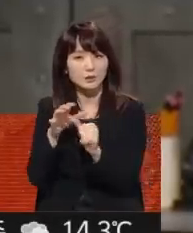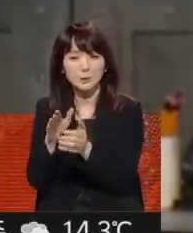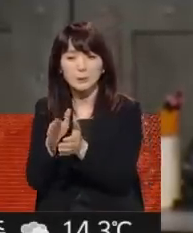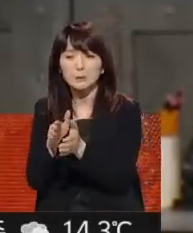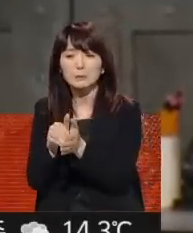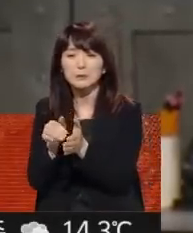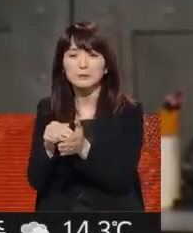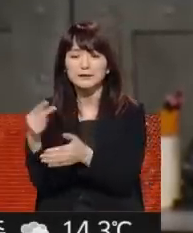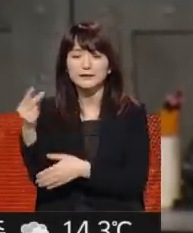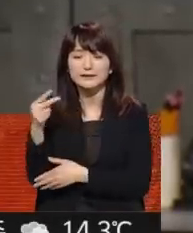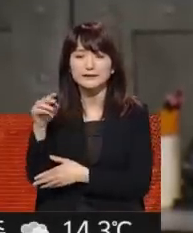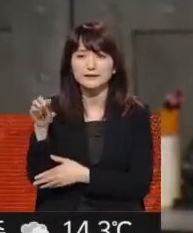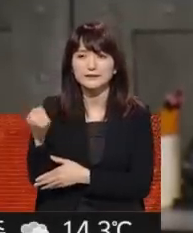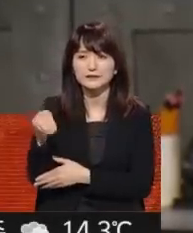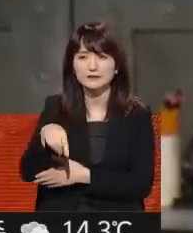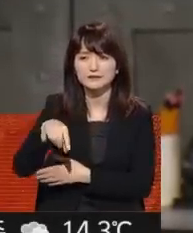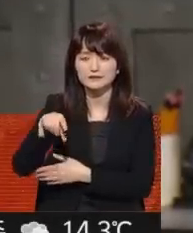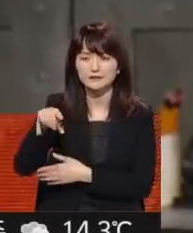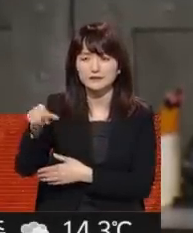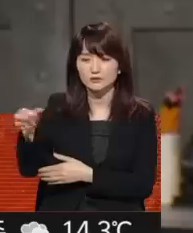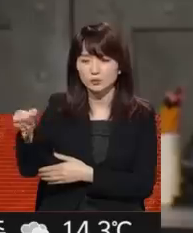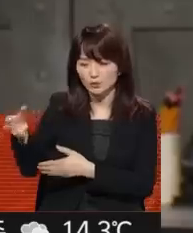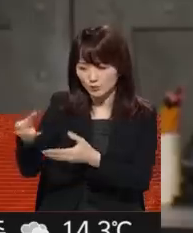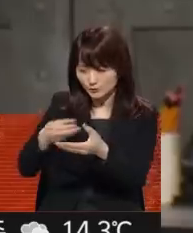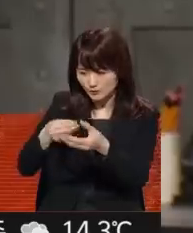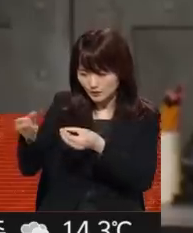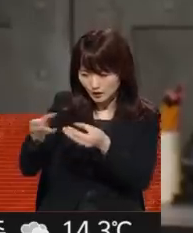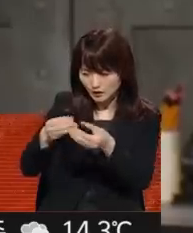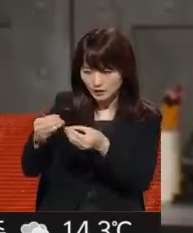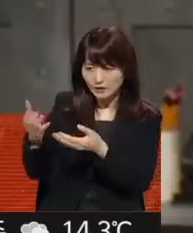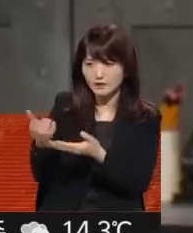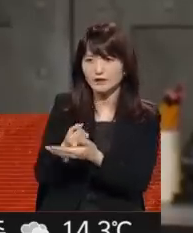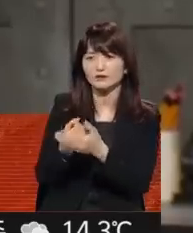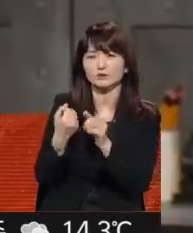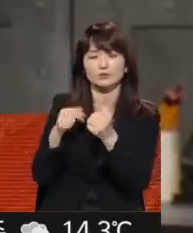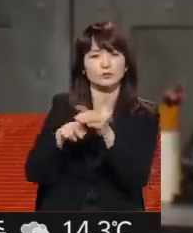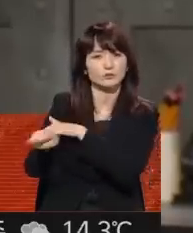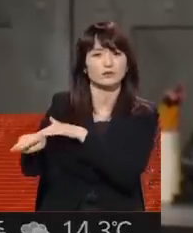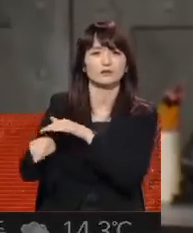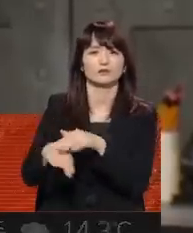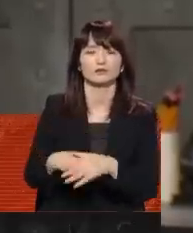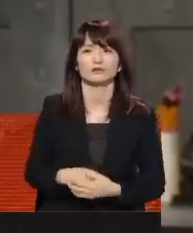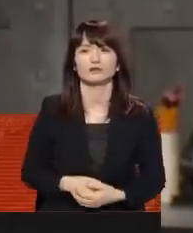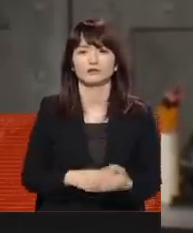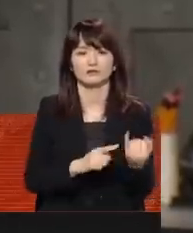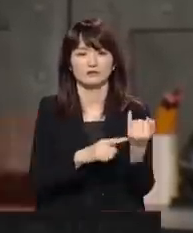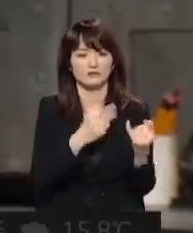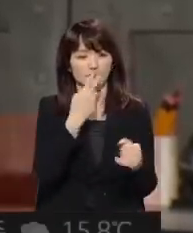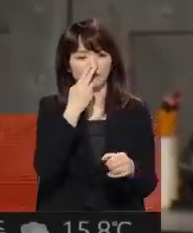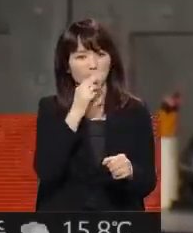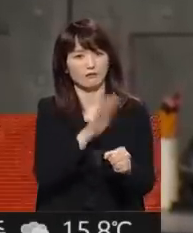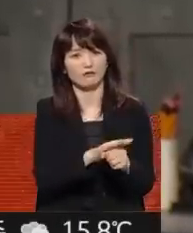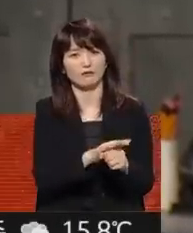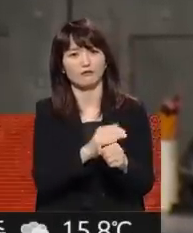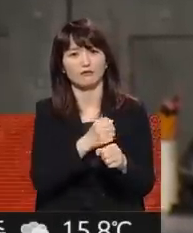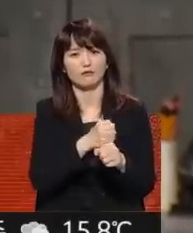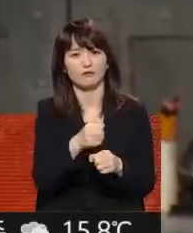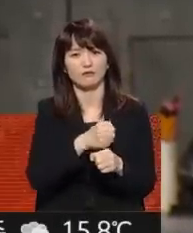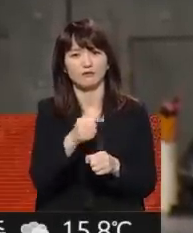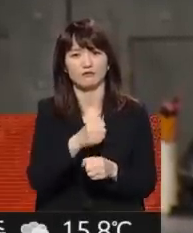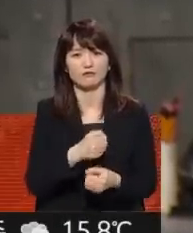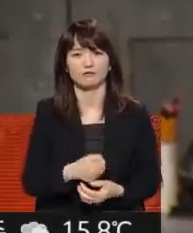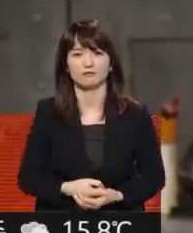2천만 원 상당히 가드 대처를 받고 그들을 가지고 가출 즉 나가버린 거죠 그래서 어이도 없고 너무나 황당했던